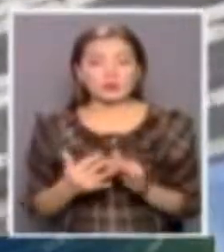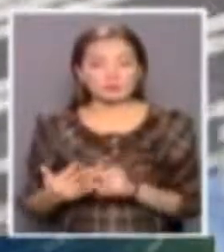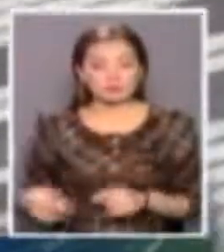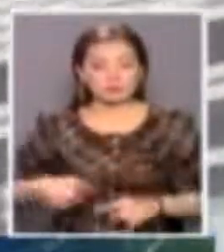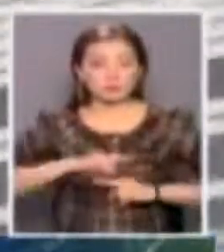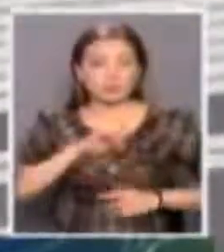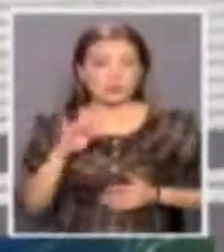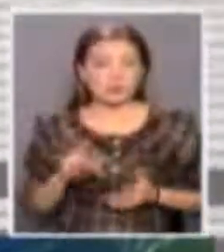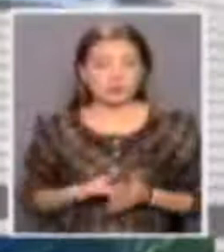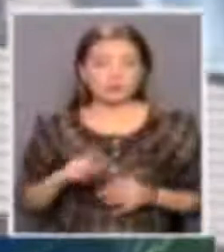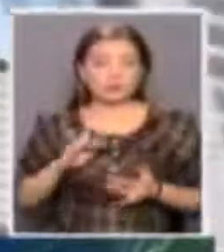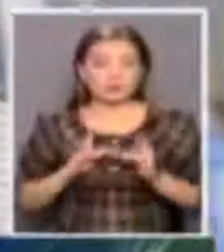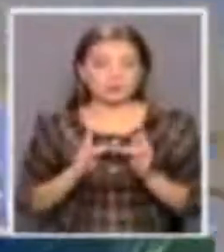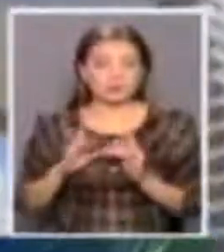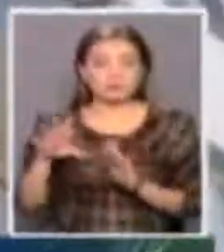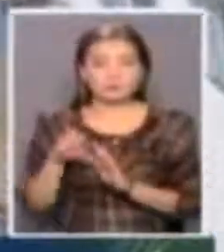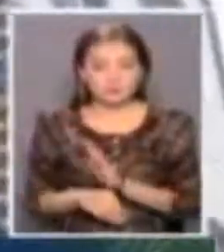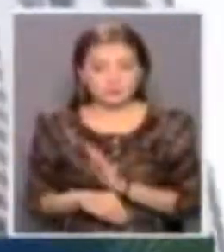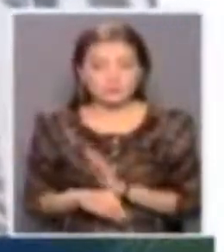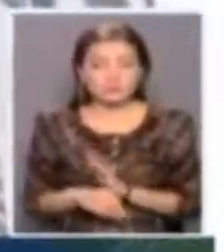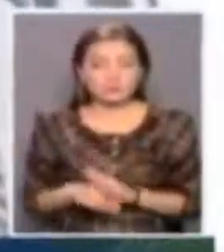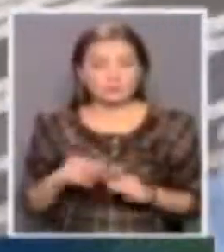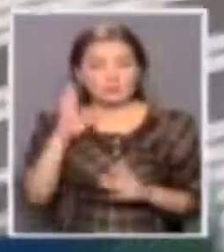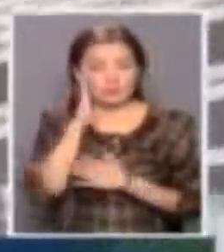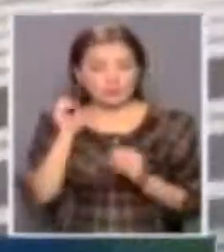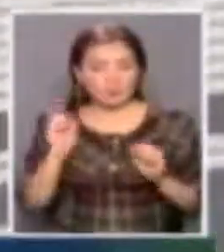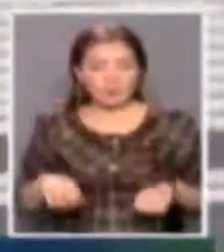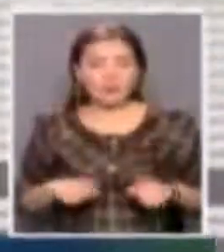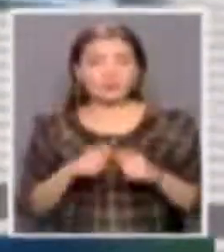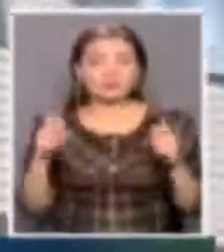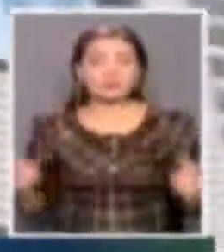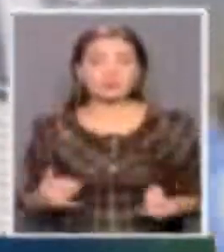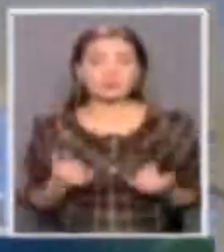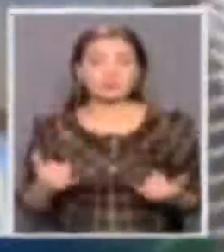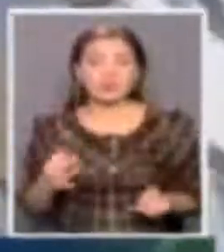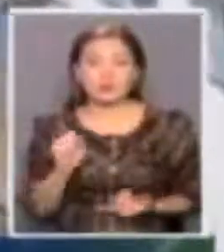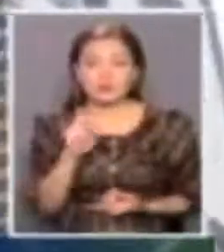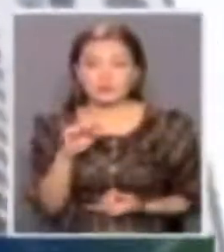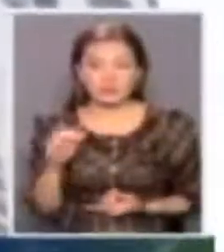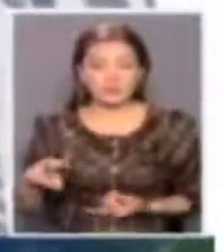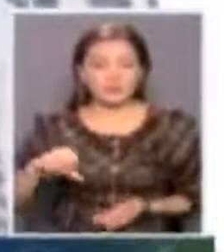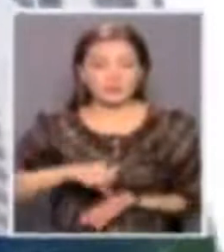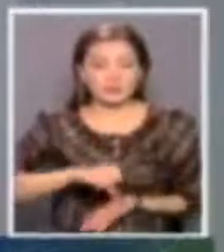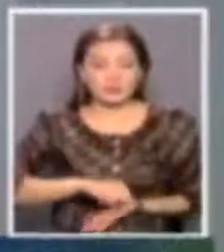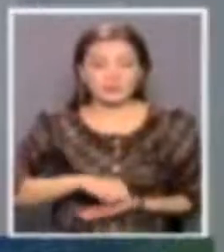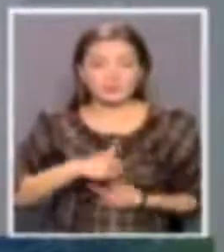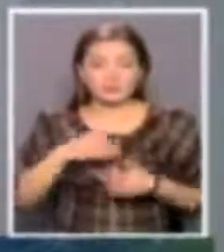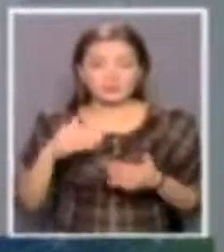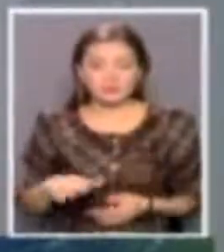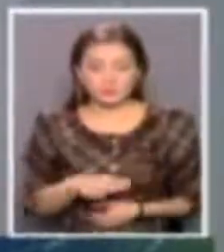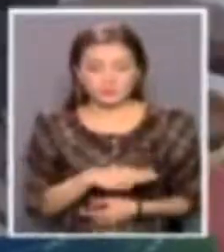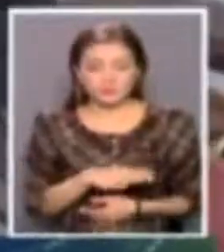келіп оқитындар туған туыстарымен таныстарын жағалап жүрмейді. Ғимараттың ашылу салтанатына облыс әкімі Махамбет Досмұхамбетов те